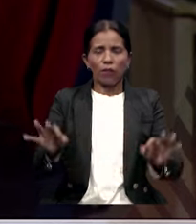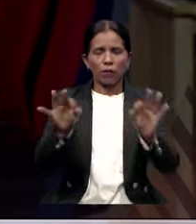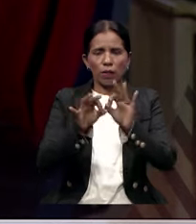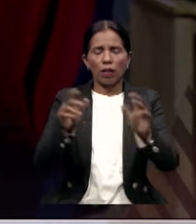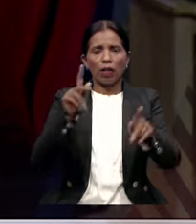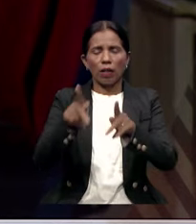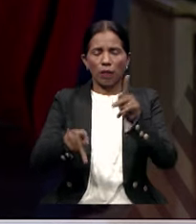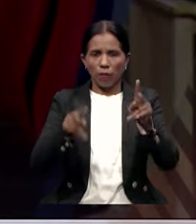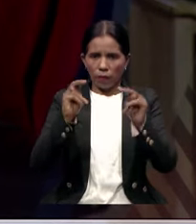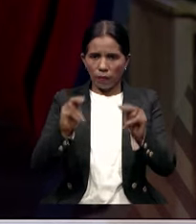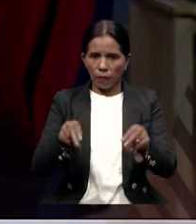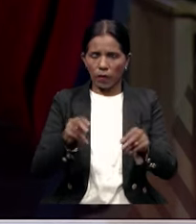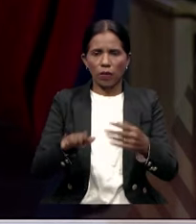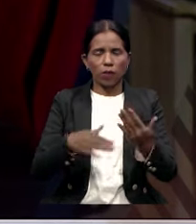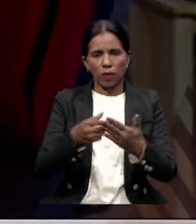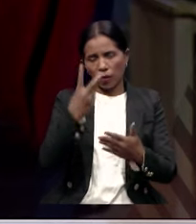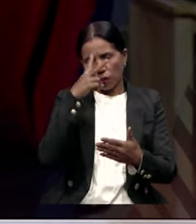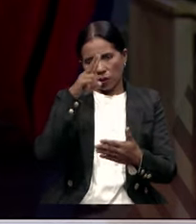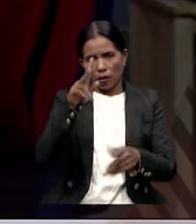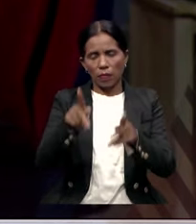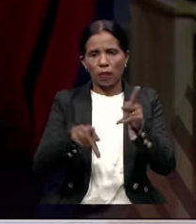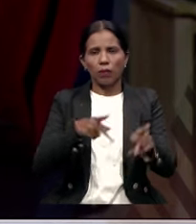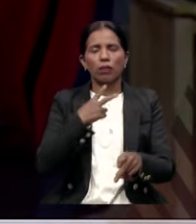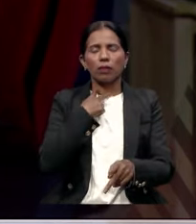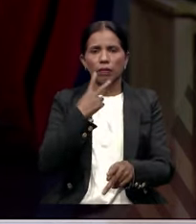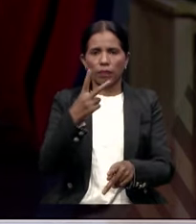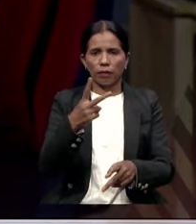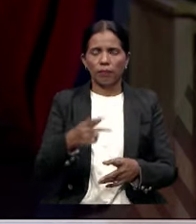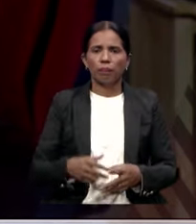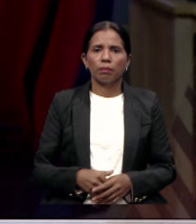povo ne necessidade. Tirmai te acompanha povo nilian.